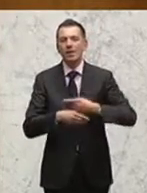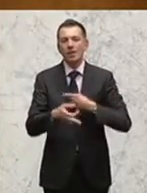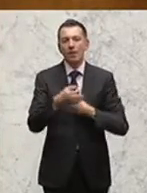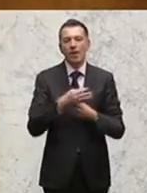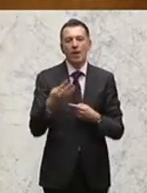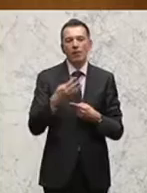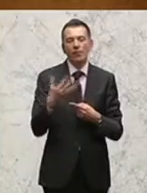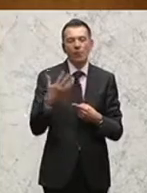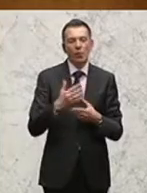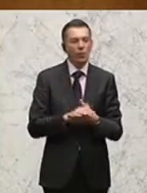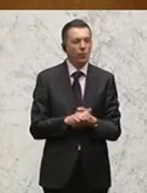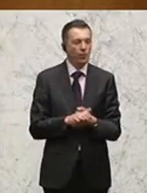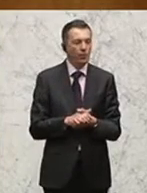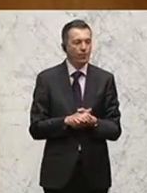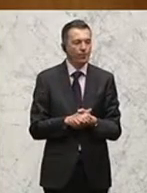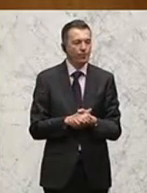4 und 5.